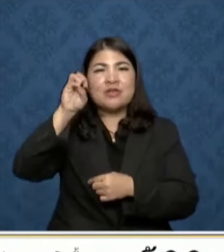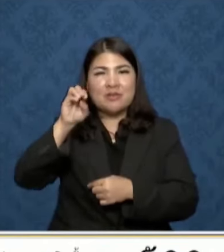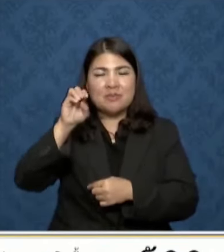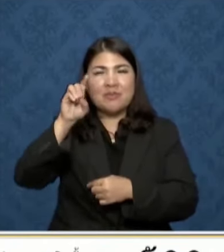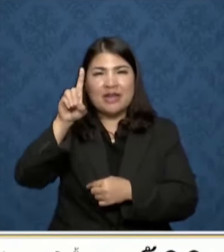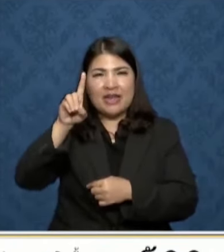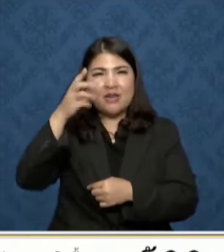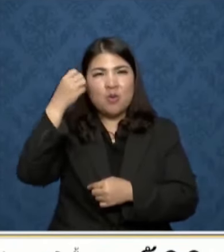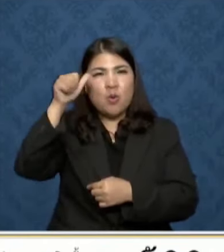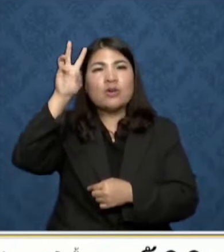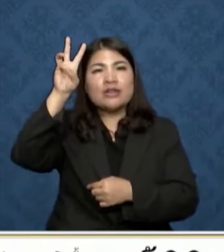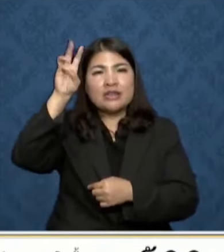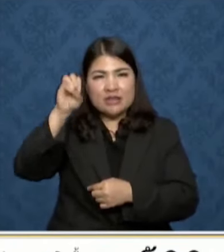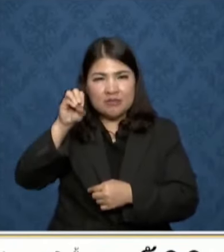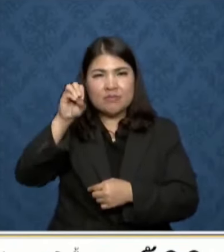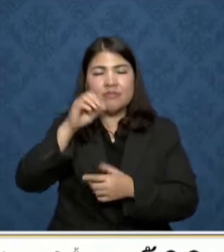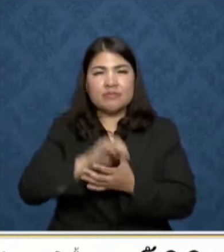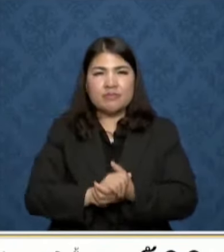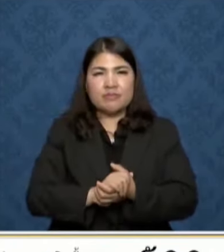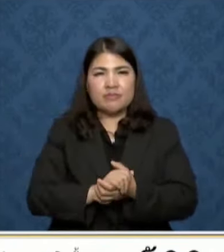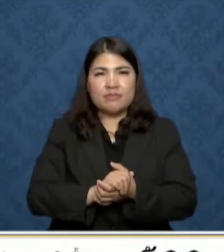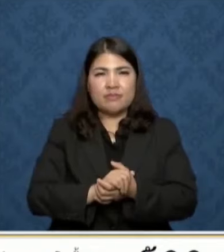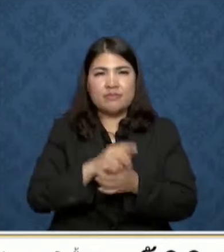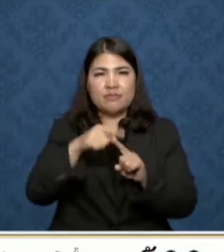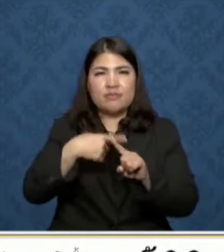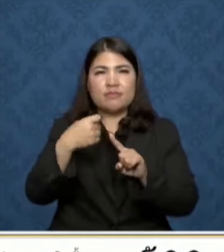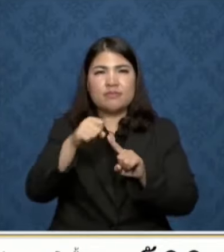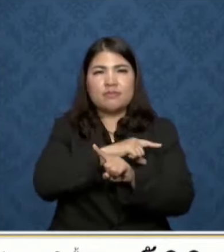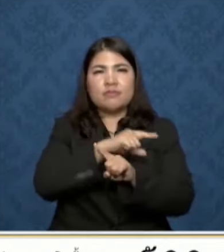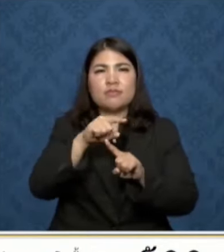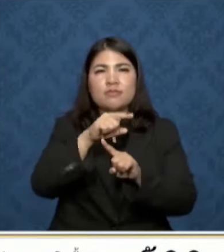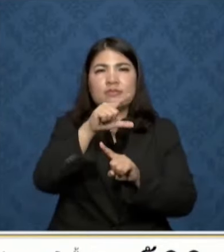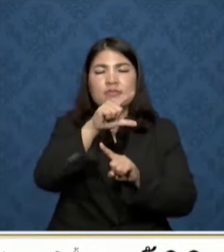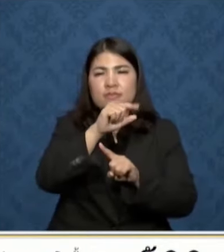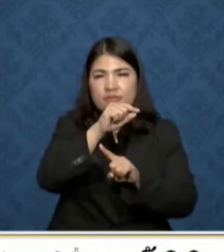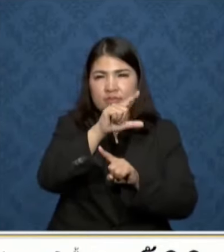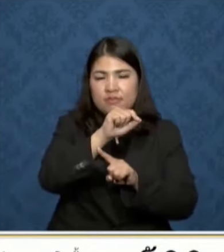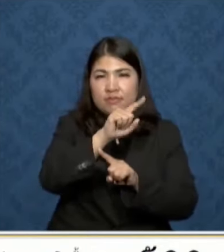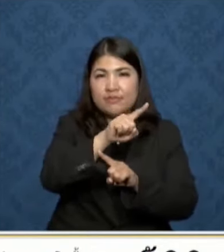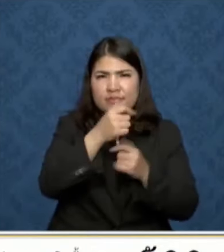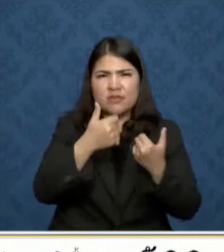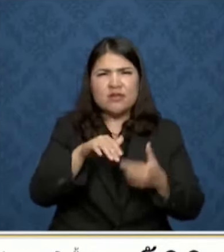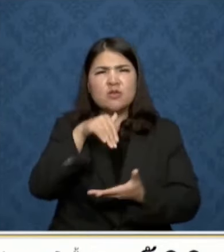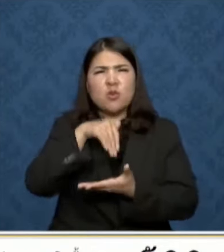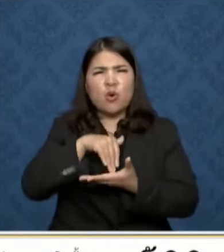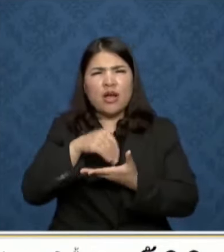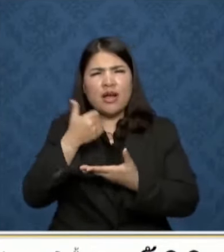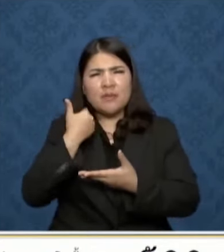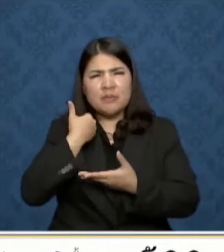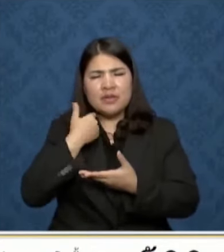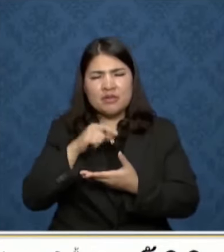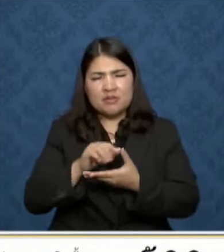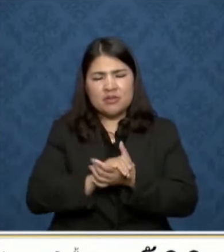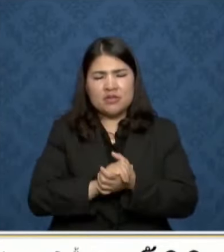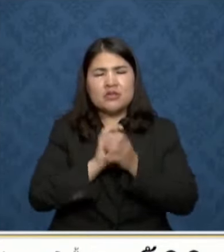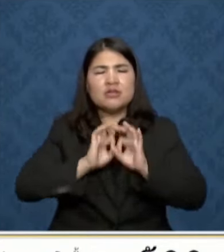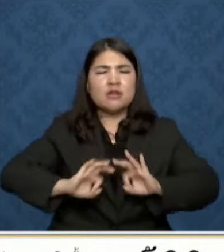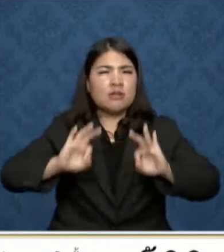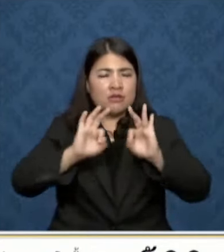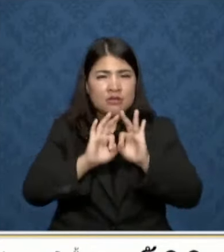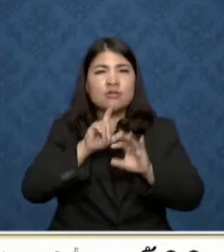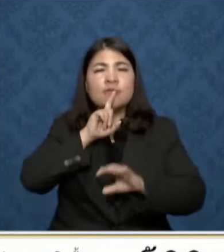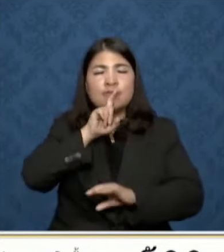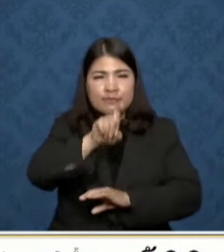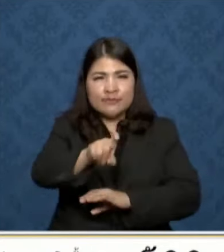60ήunächst วท 21ุลาแล้วก็ผ่าตัดวนท 23 ตุลาในระหว่างตรงกลางนมเหสำคญอนึทตองήσอามท intelligent